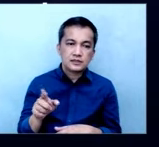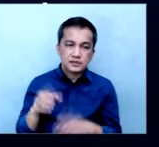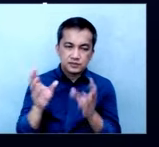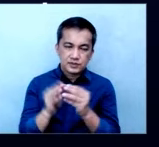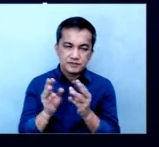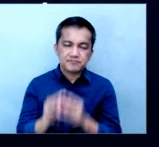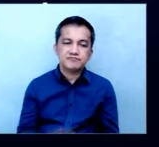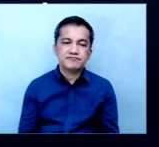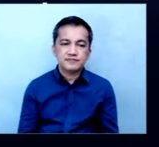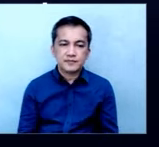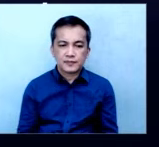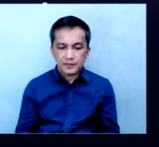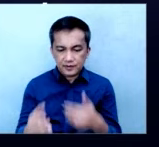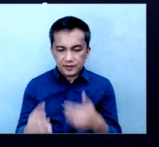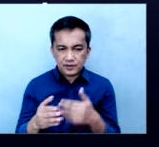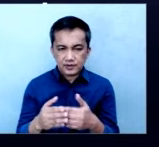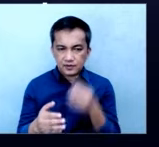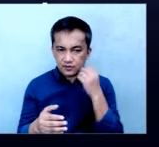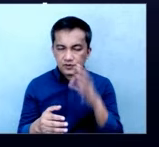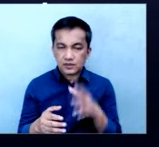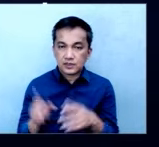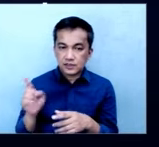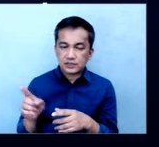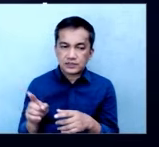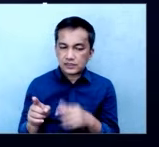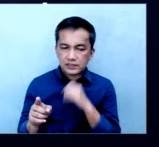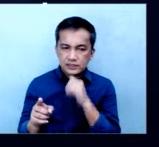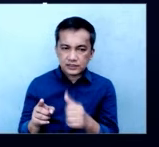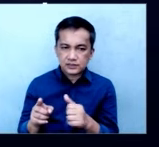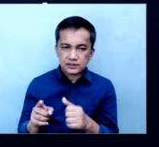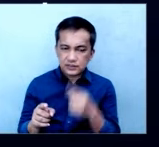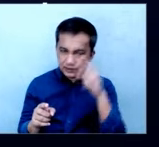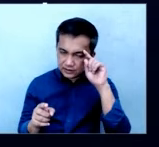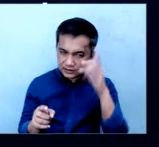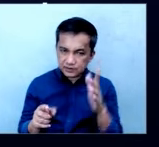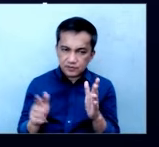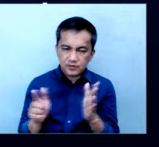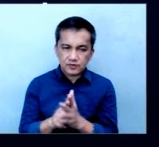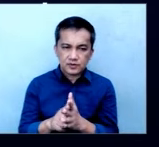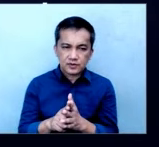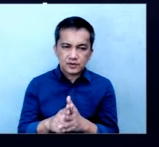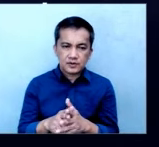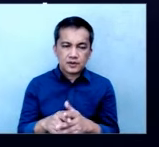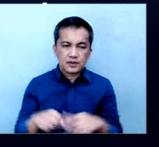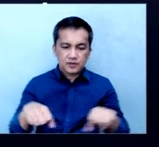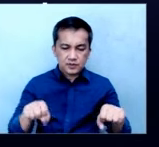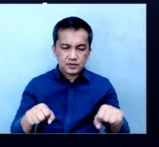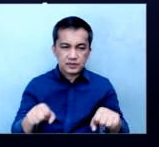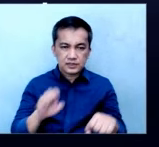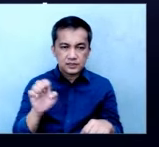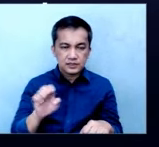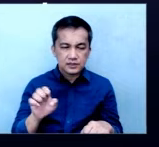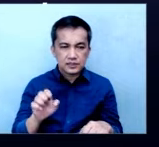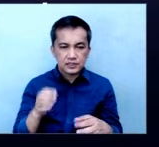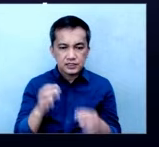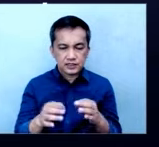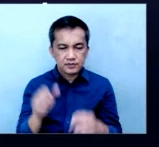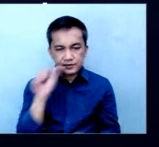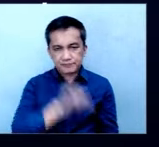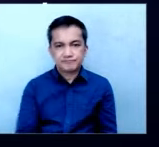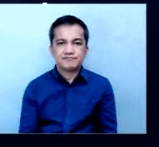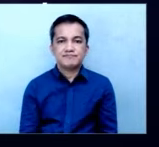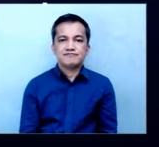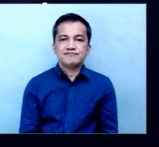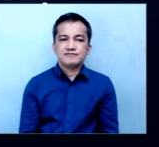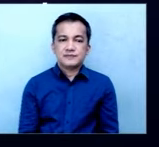Malapit lang naman daw ang uuwian niya at hindi rin niya alam na bawal magmaneho ng e-scooter kapag nakainom. Dahil